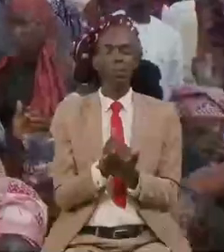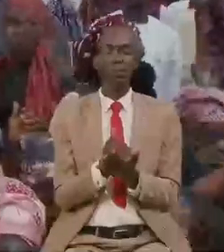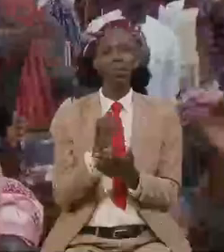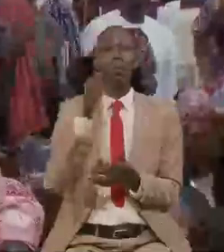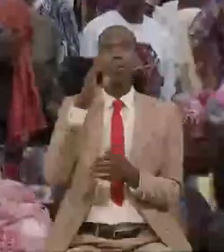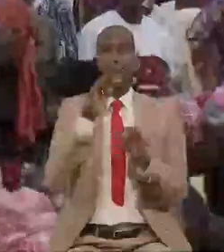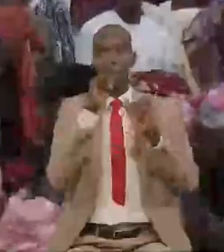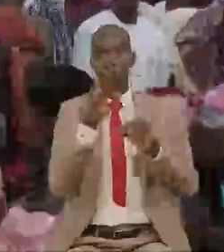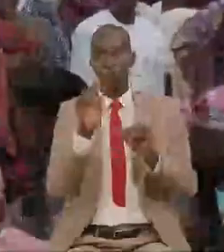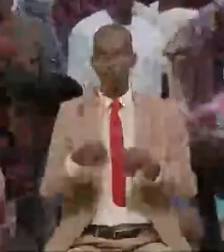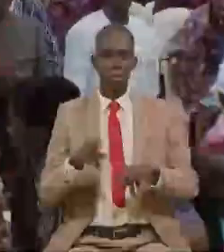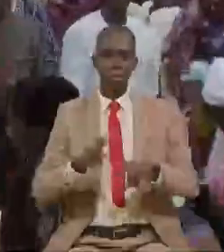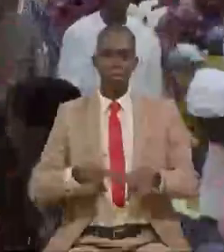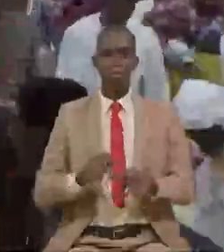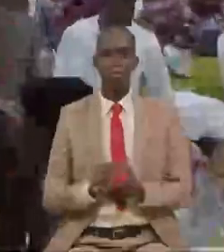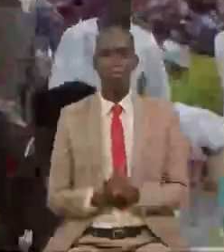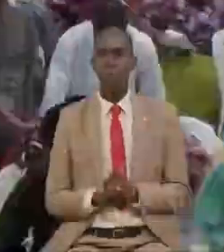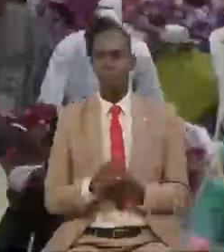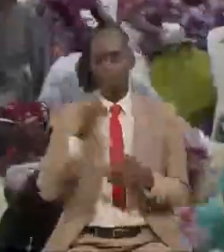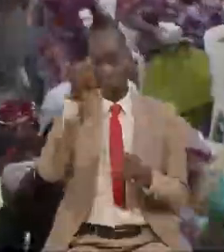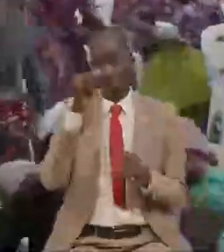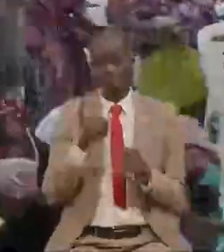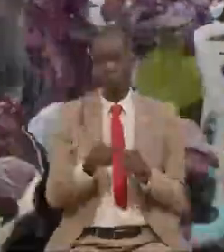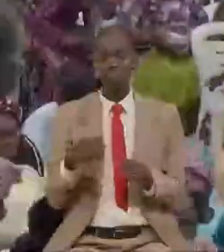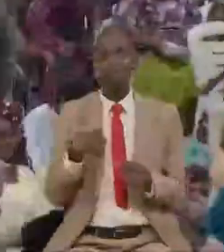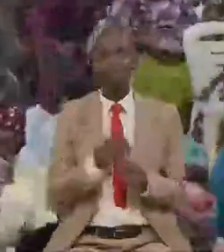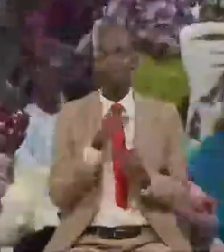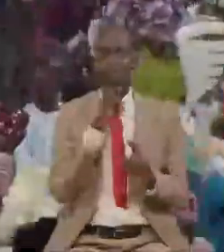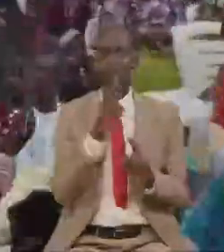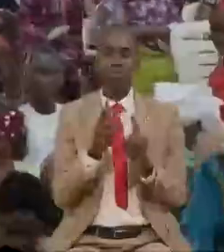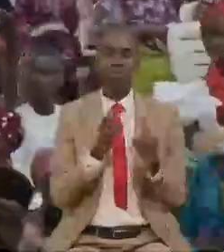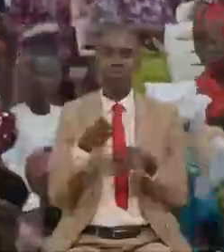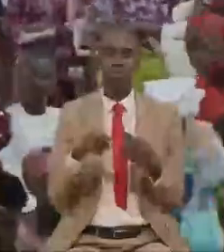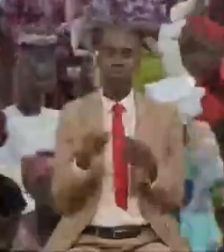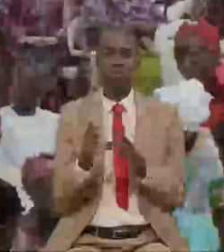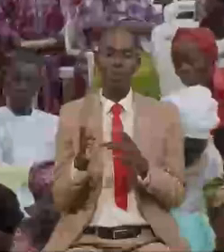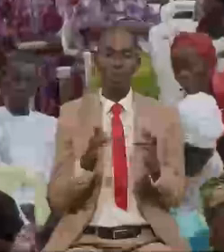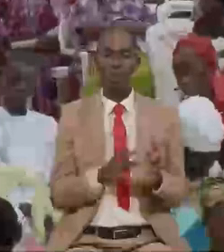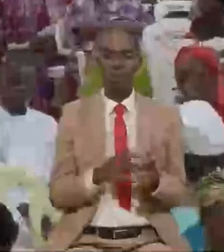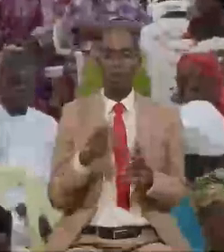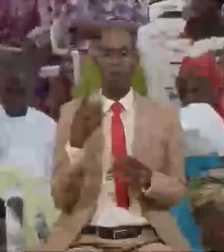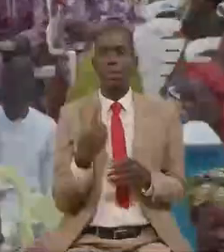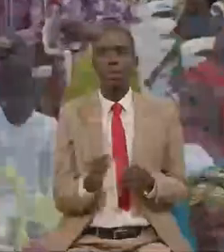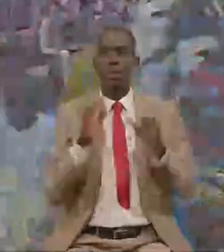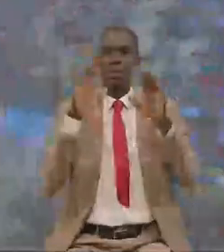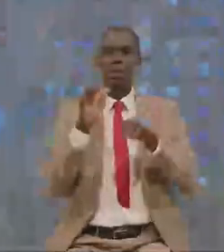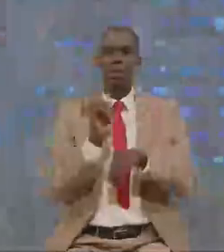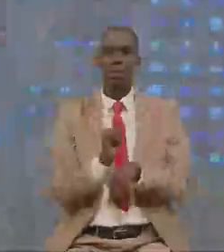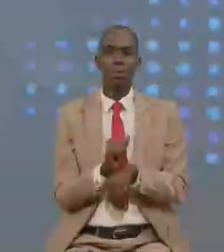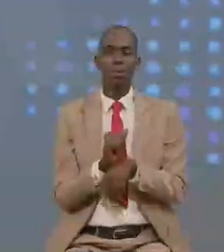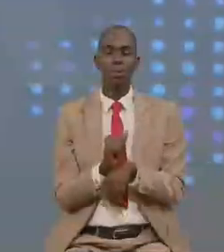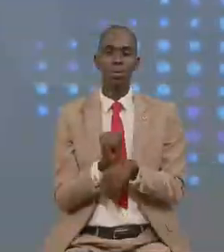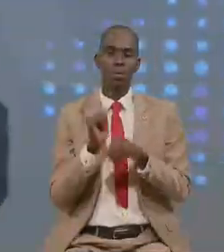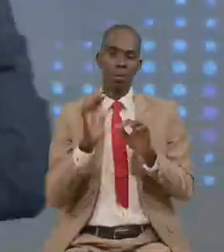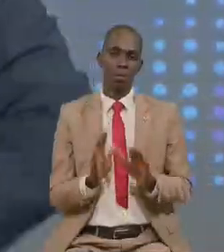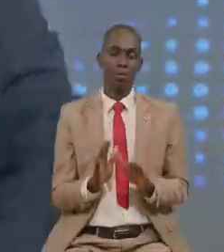vous asseoir. Rappelez-vous, nous parlons de Jésus, le faiseur de miracles.